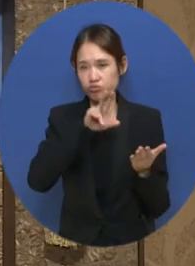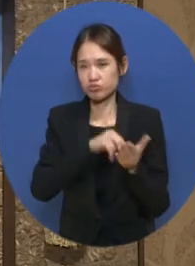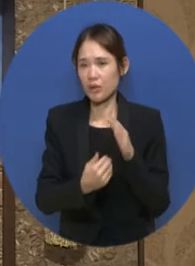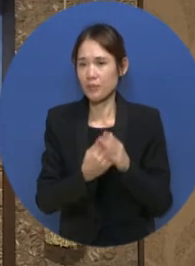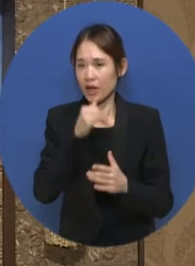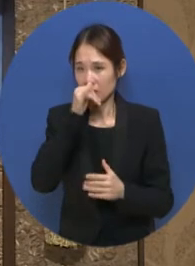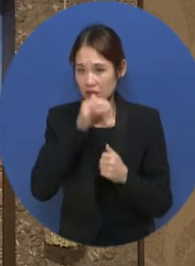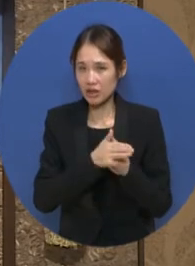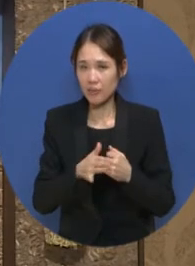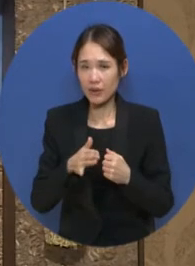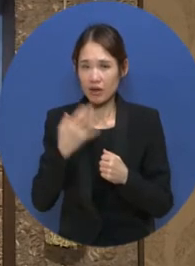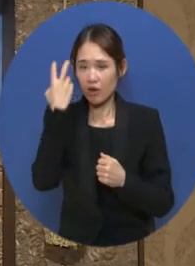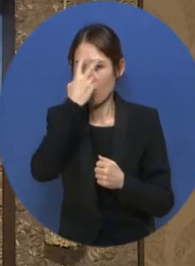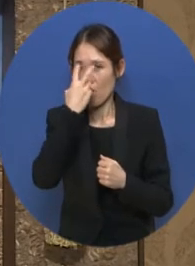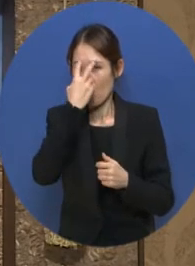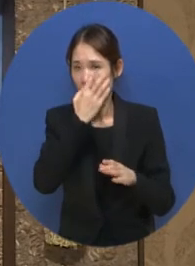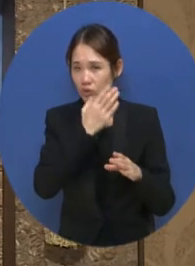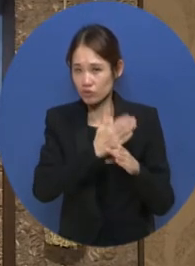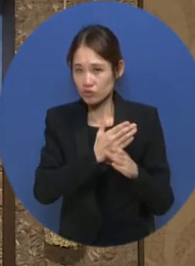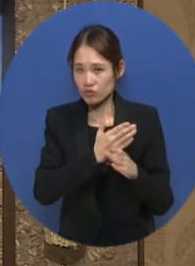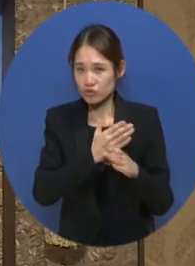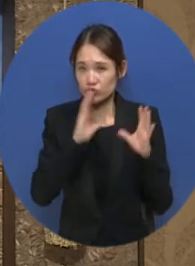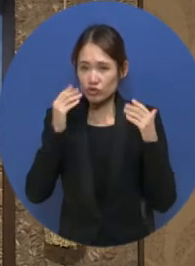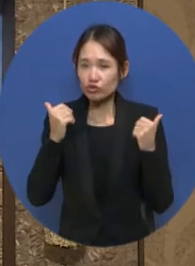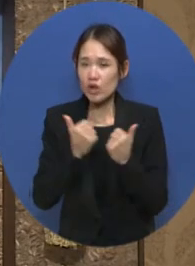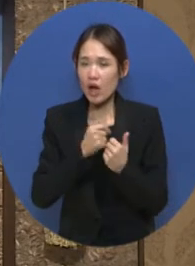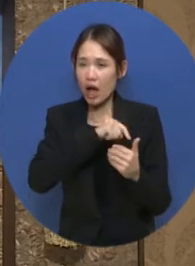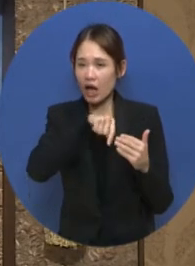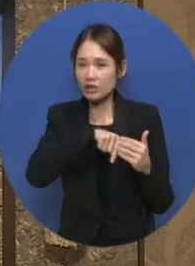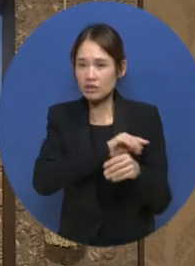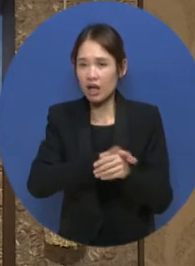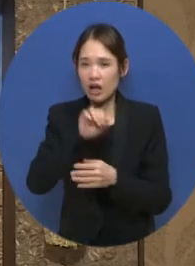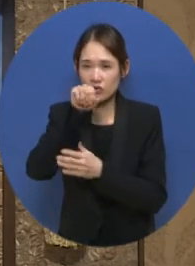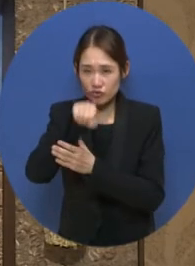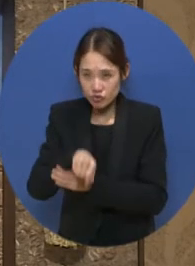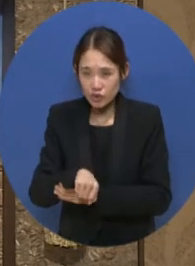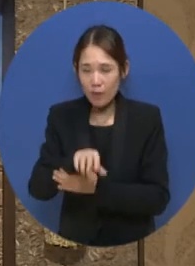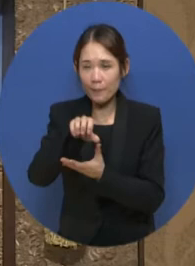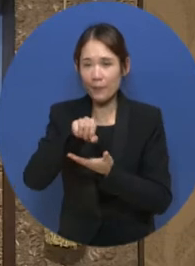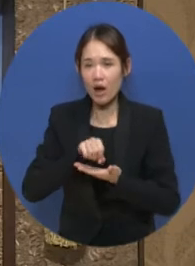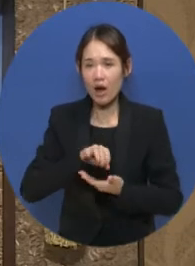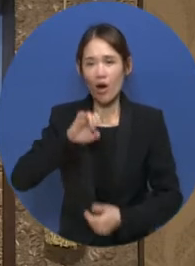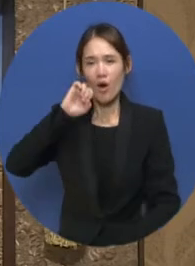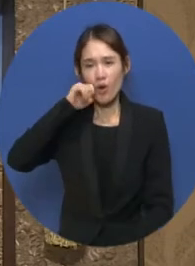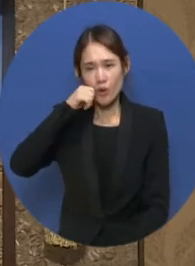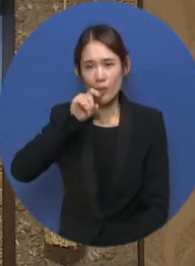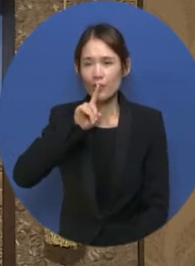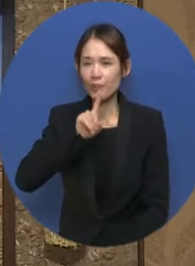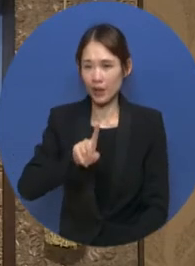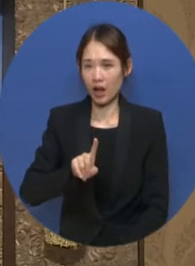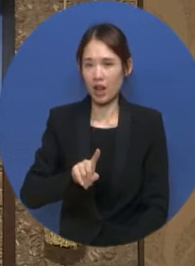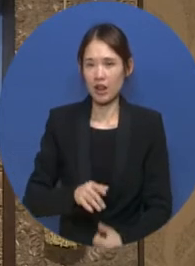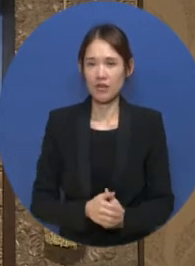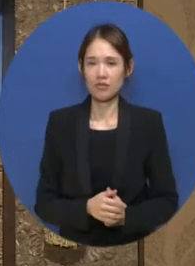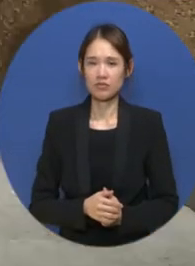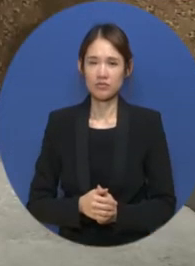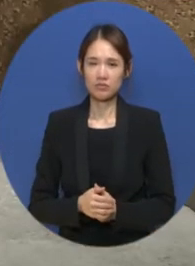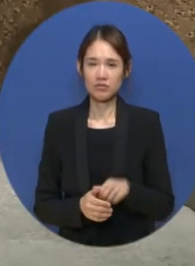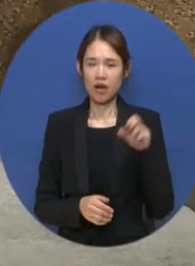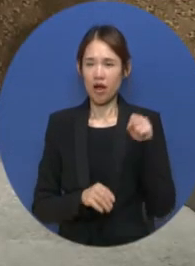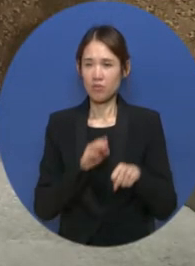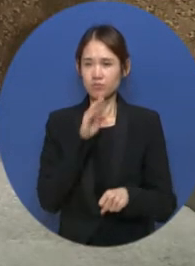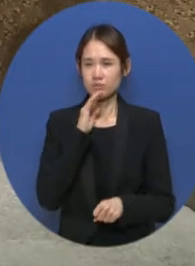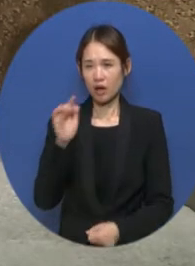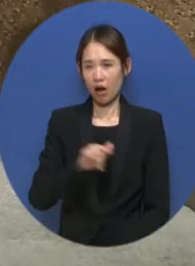법률을 검토하는 가정 속에서 이렇게 국회 살 수용되지 않는 않은 상황이라고 보시면 될 것 같습니다 음 그렇군요